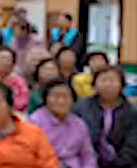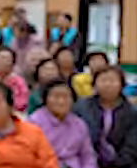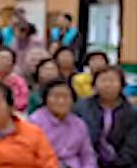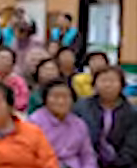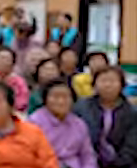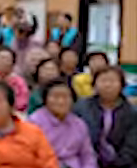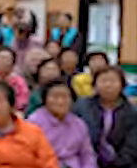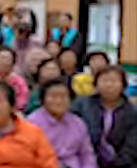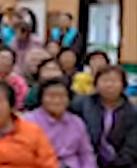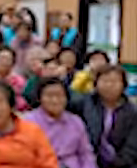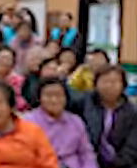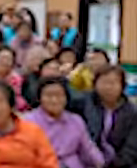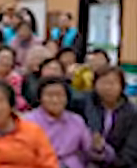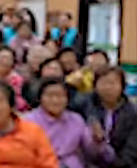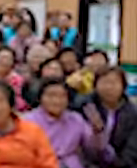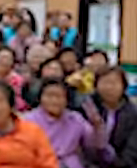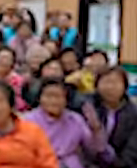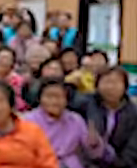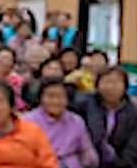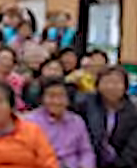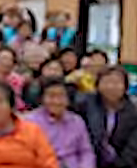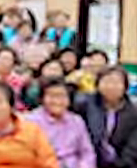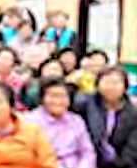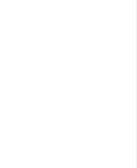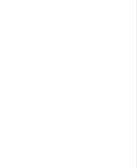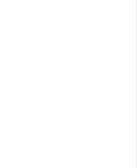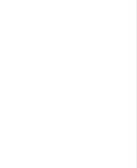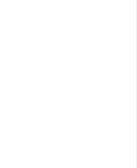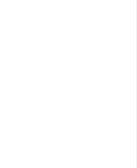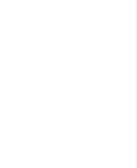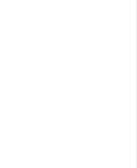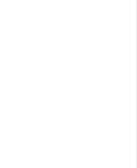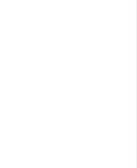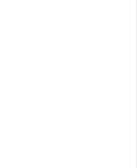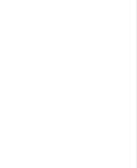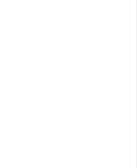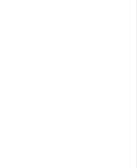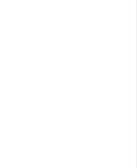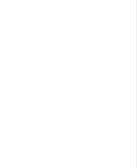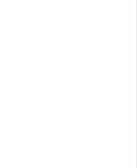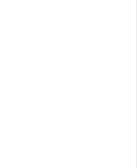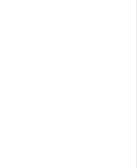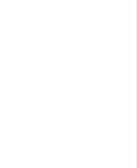케이워터 고맙습니다 고맙습니다 고맙습니다 고맙습니다